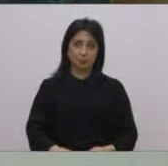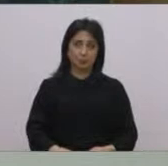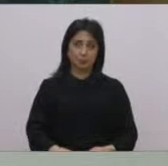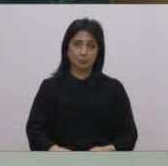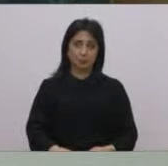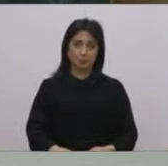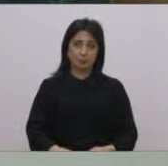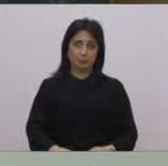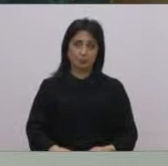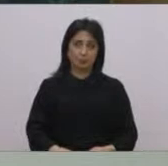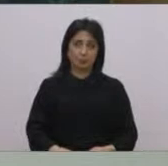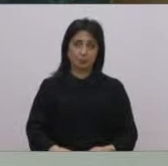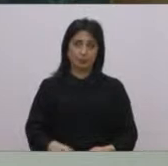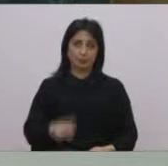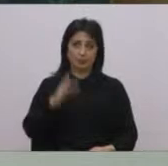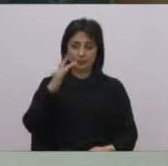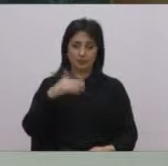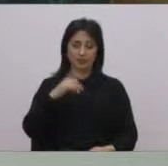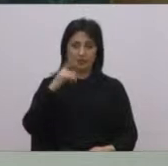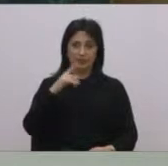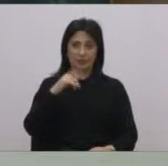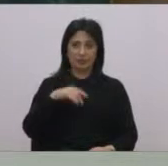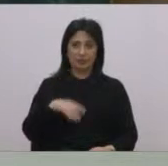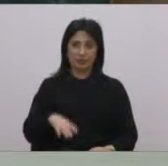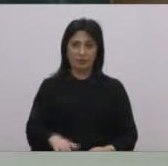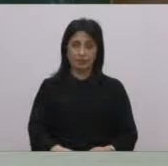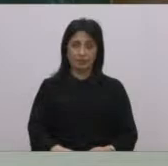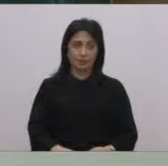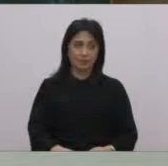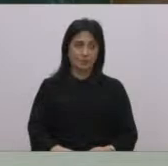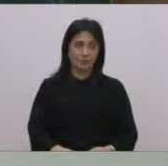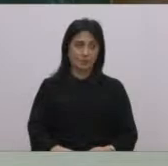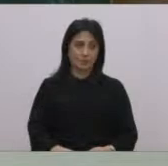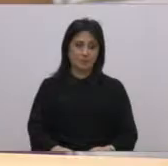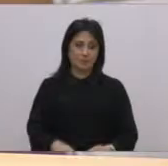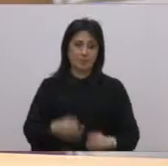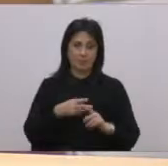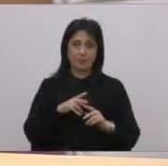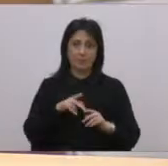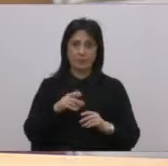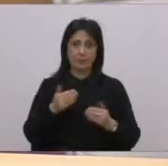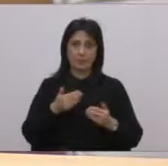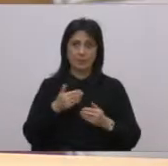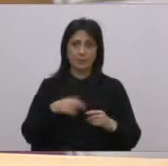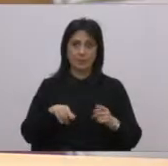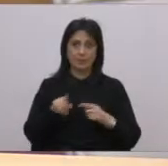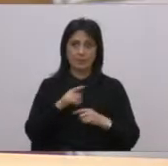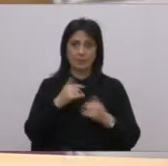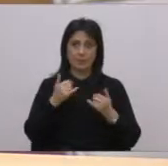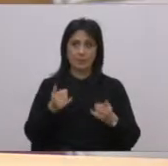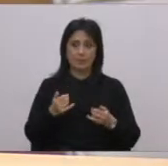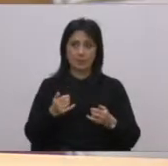ცნობილია ჩამონათვალე სოფლების დაასრულებინე თუ შეიძლება ამ მაცხოვრებლებისათვის